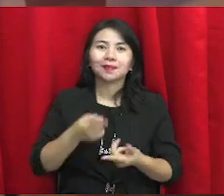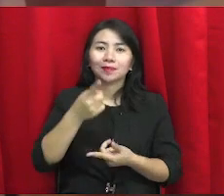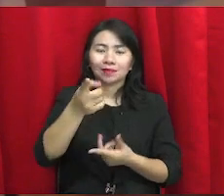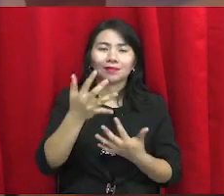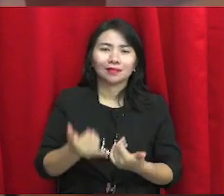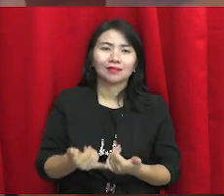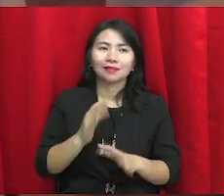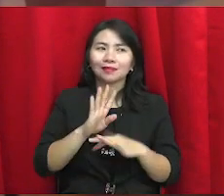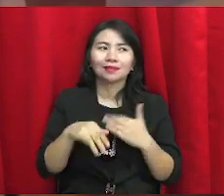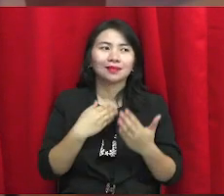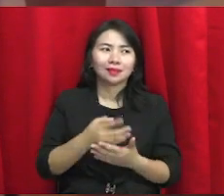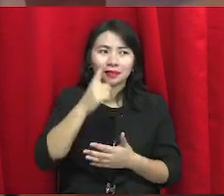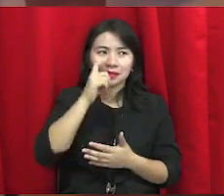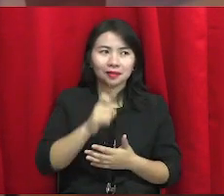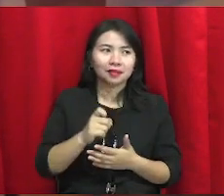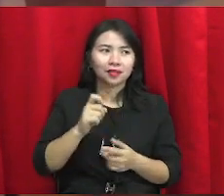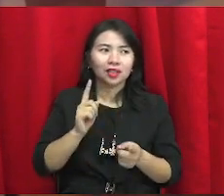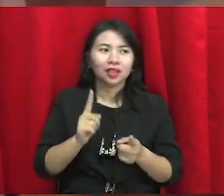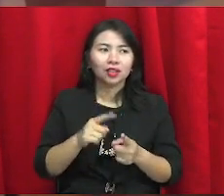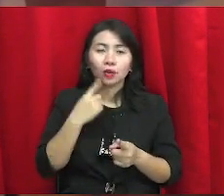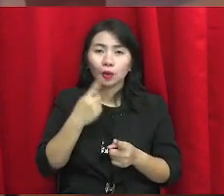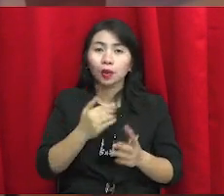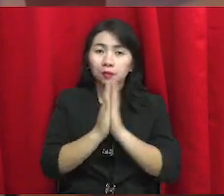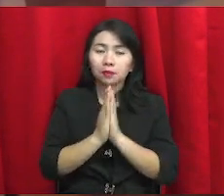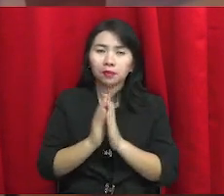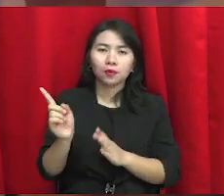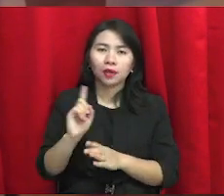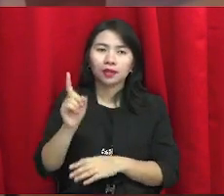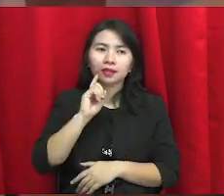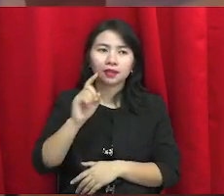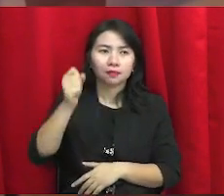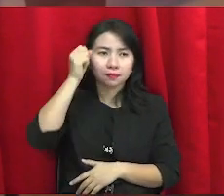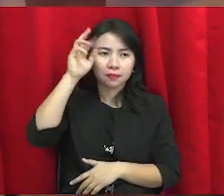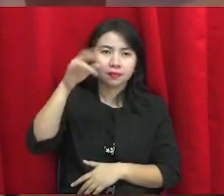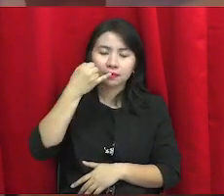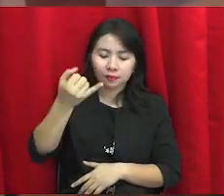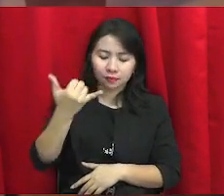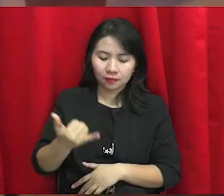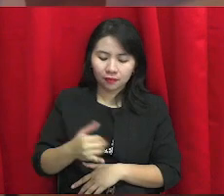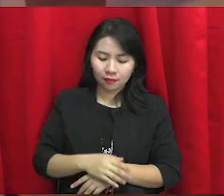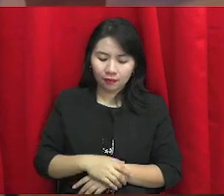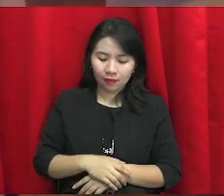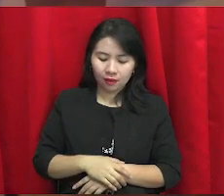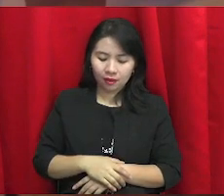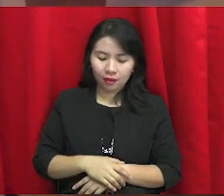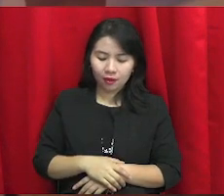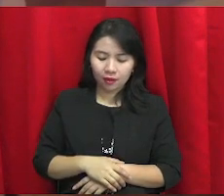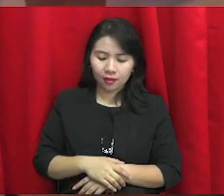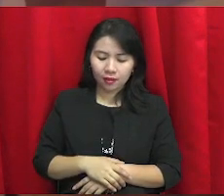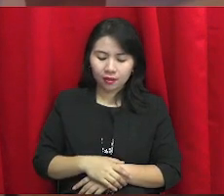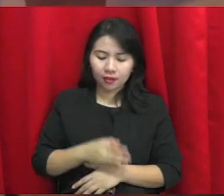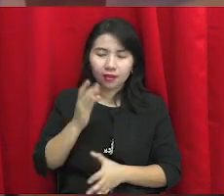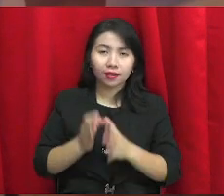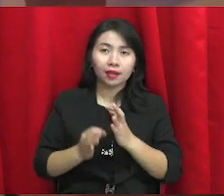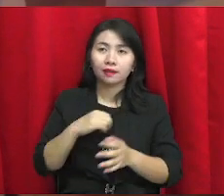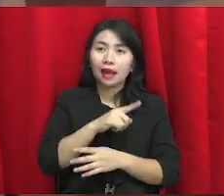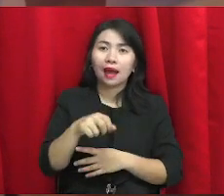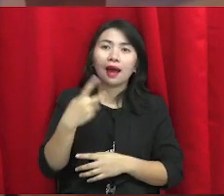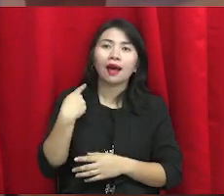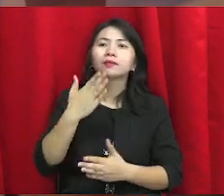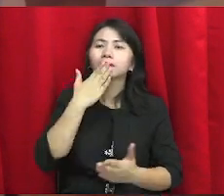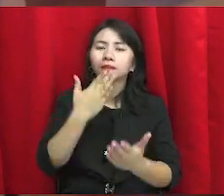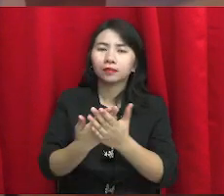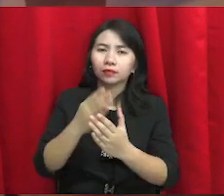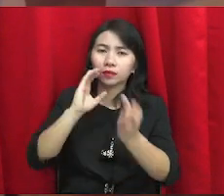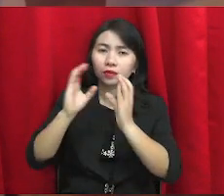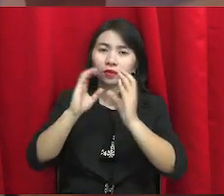dyan. Nagpe-pray, yeah, sabi nga ni Sir John Hill kanina sa simula, kung totoong meron ba talaga tayong communication sa Panginoon,